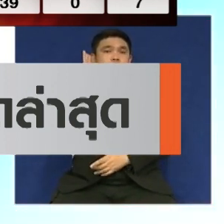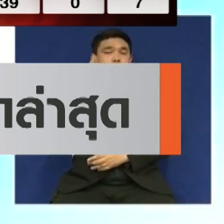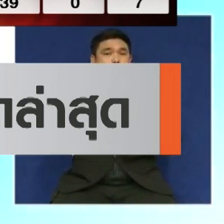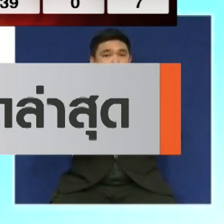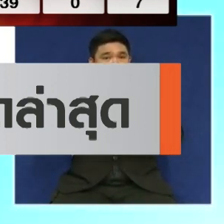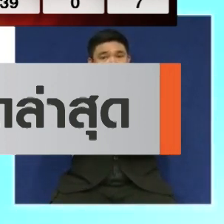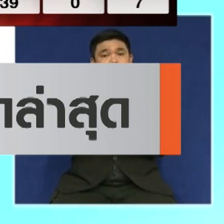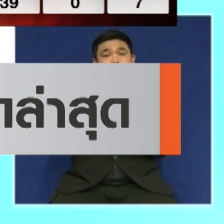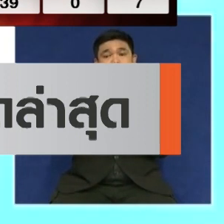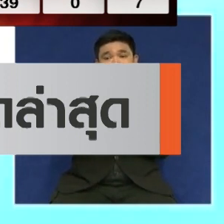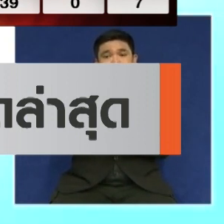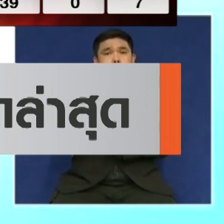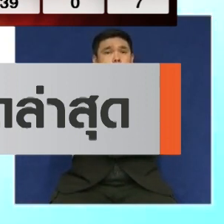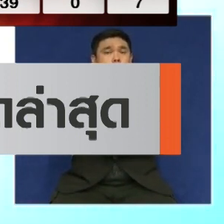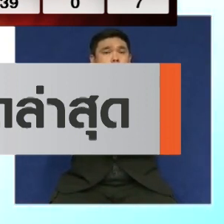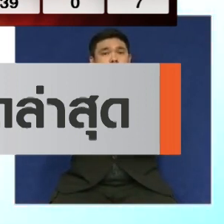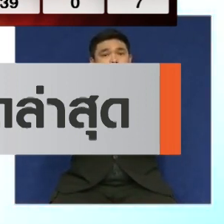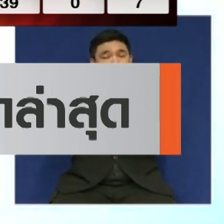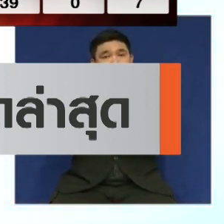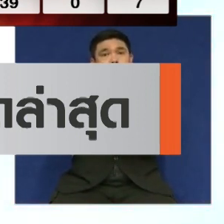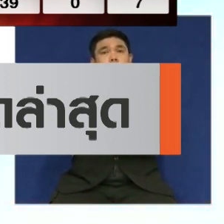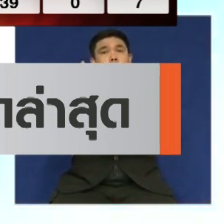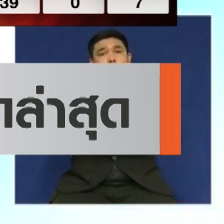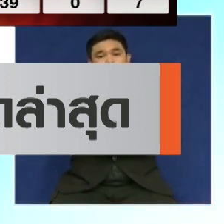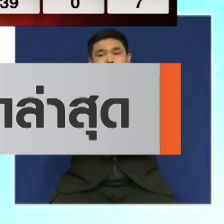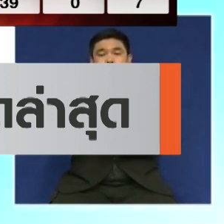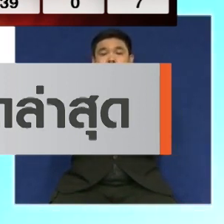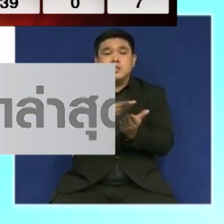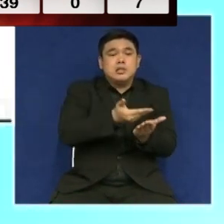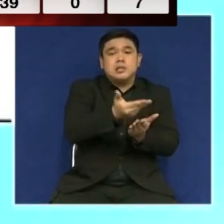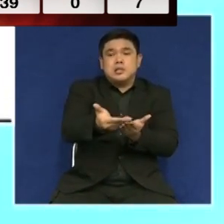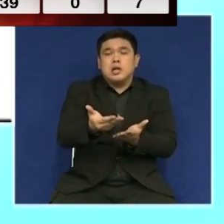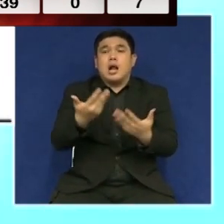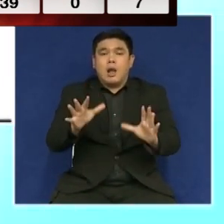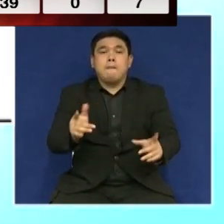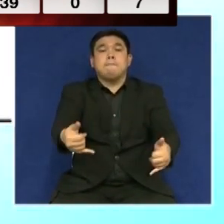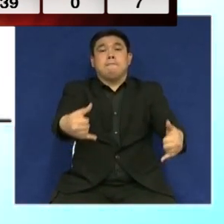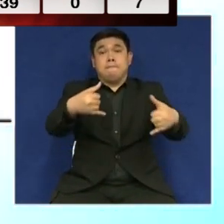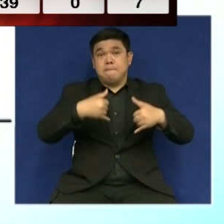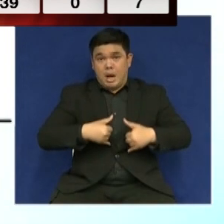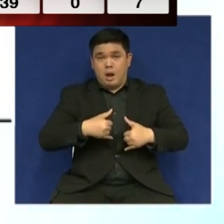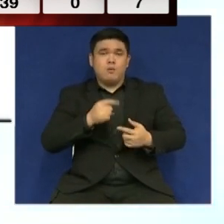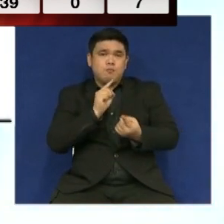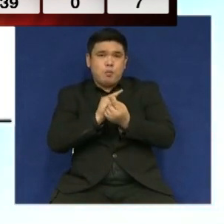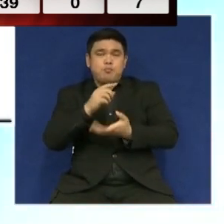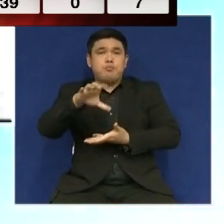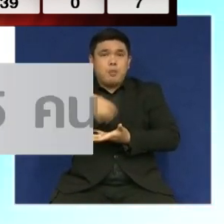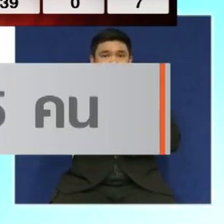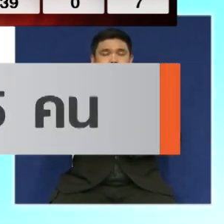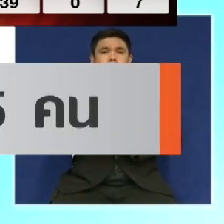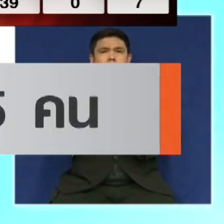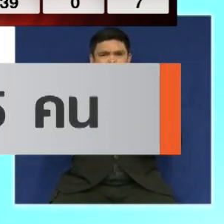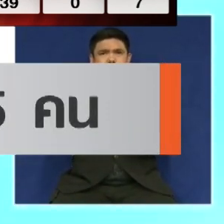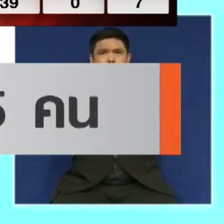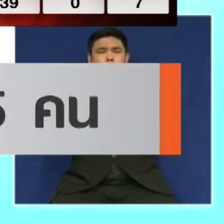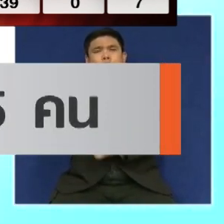นที่มาใช้บริการนะครับกลับไปแล้วก็มีส่วนหนึ่งที่กลับไปแล้วมีอาการป่วยนะครับแต่ส่วนใหญ่